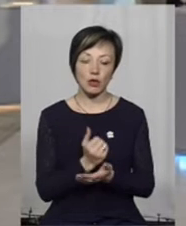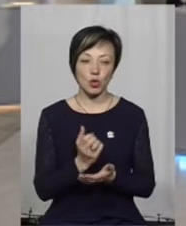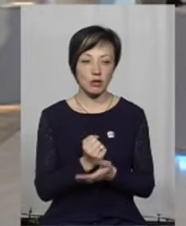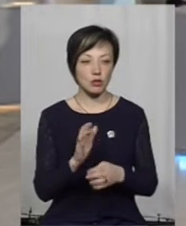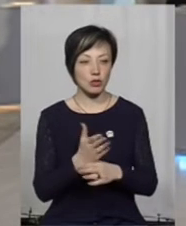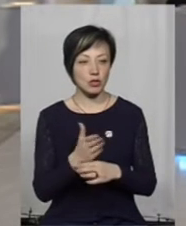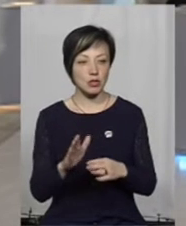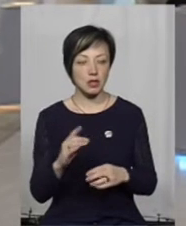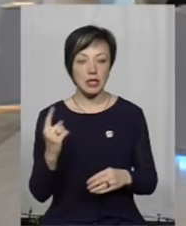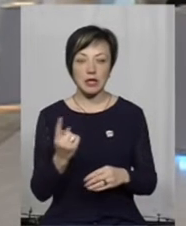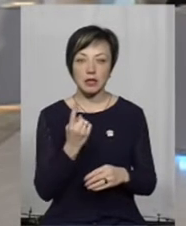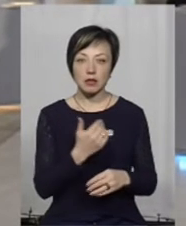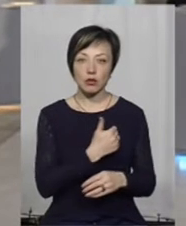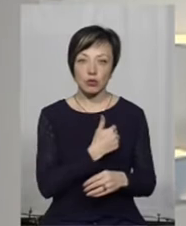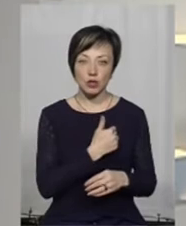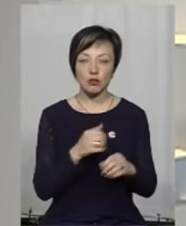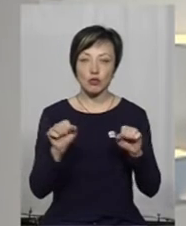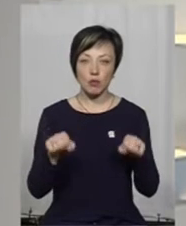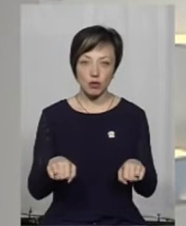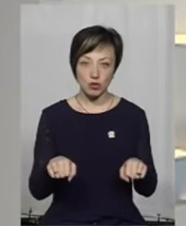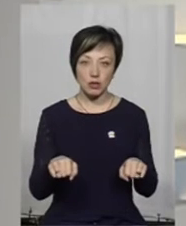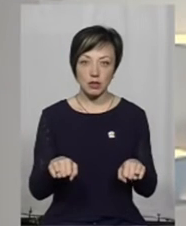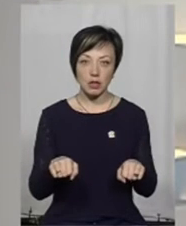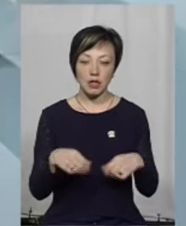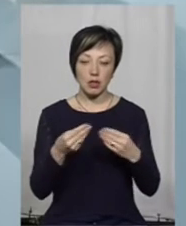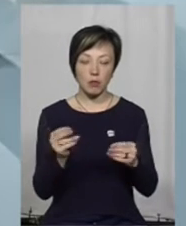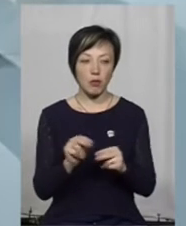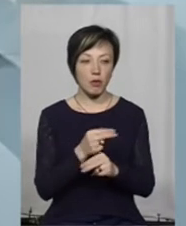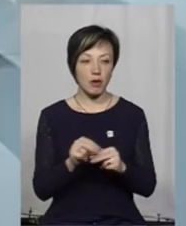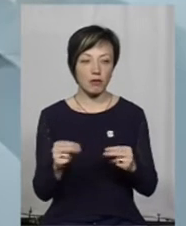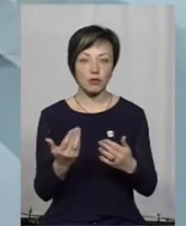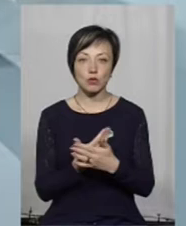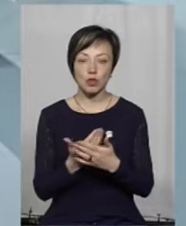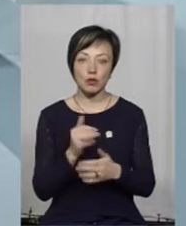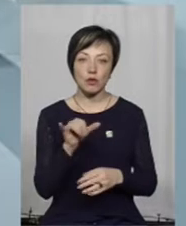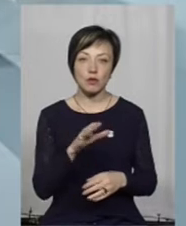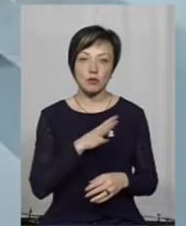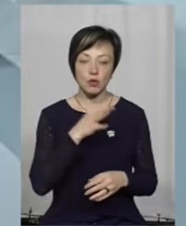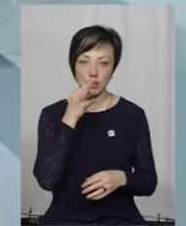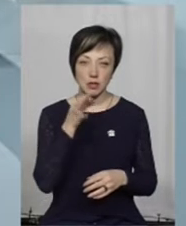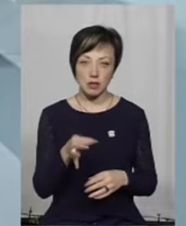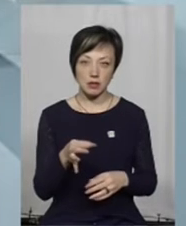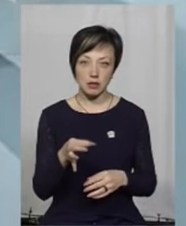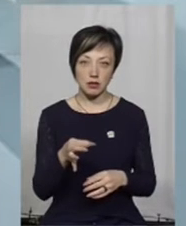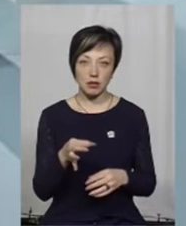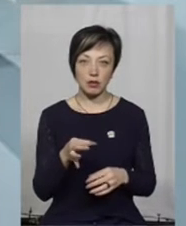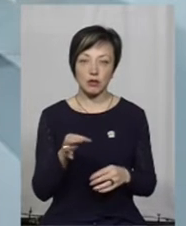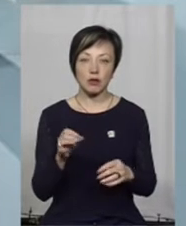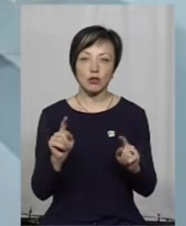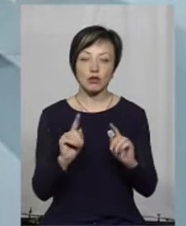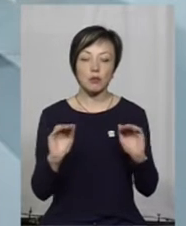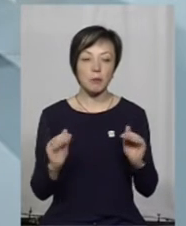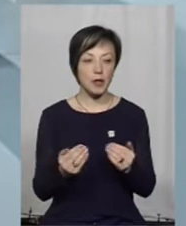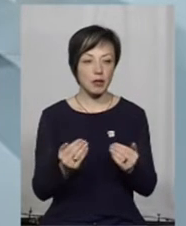частину. Єдине, я ще хочу, і якщо можна, я дам поправку, тому що в сюжеті у вас було сказано, що мінімум